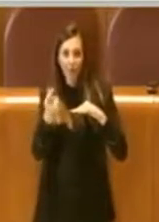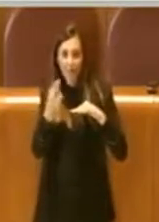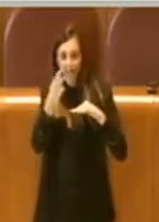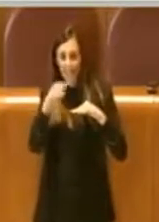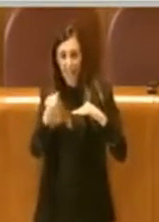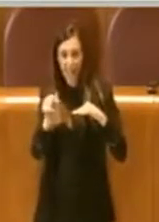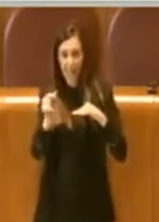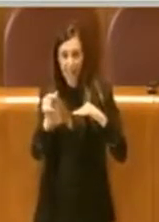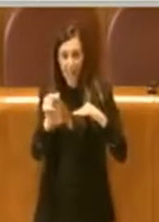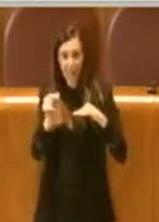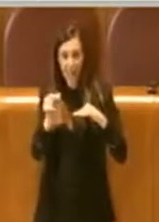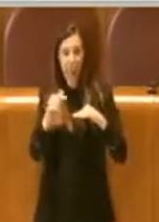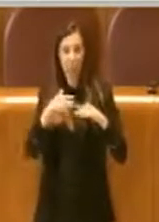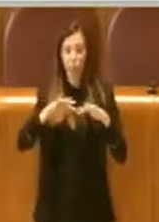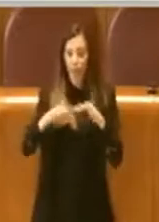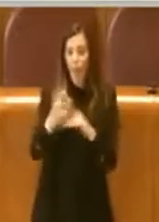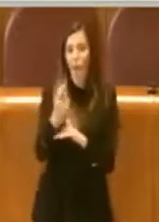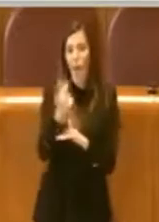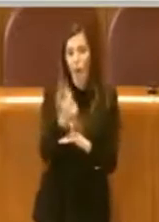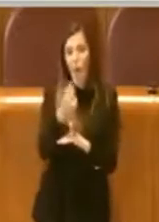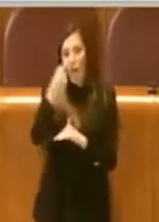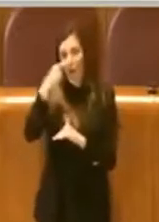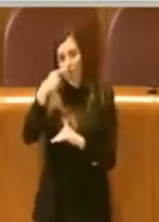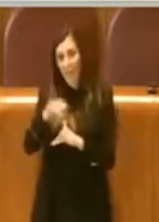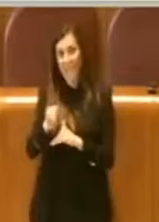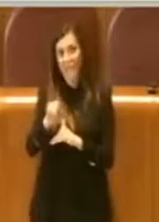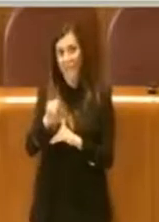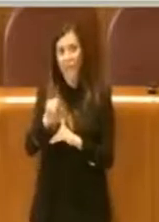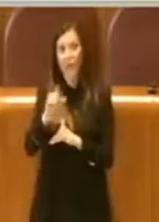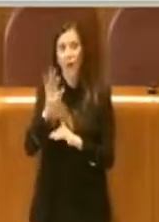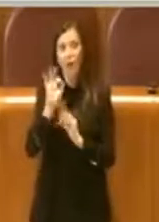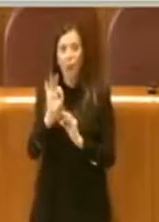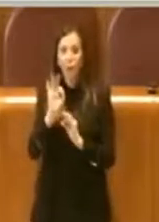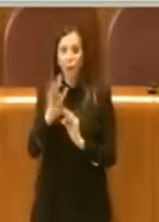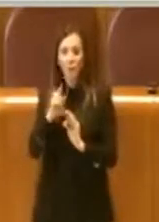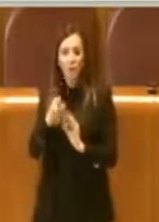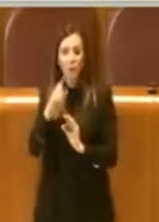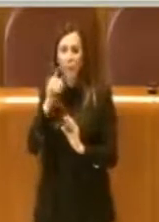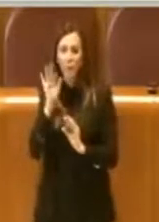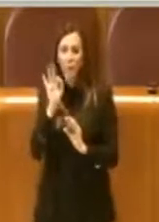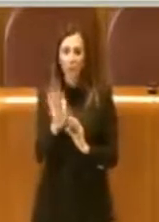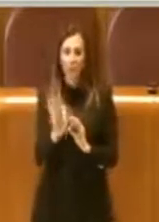finanziario, equilibrio economico-finanziario di tipo virtuoso.